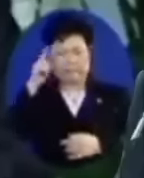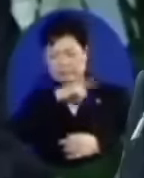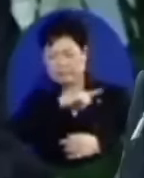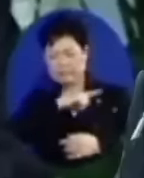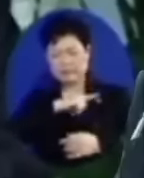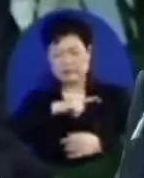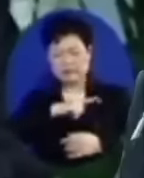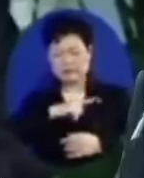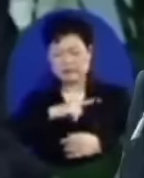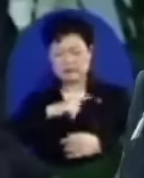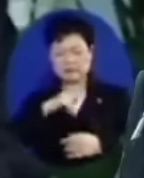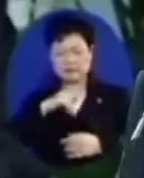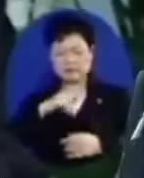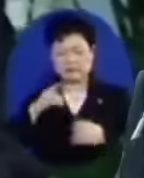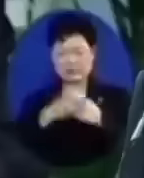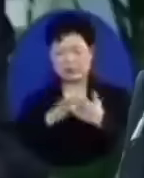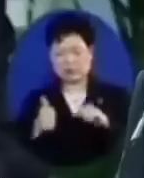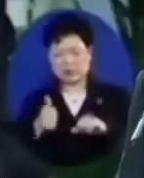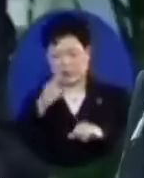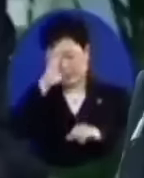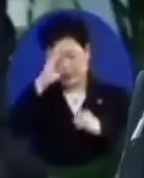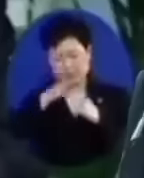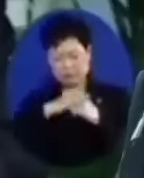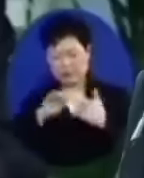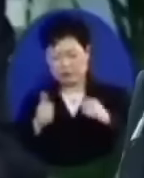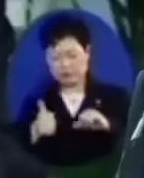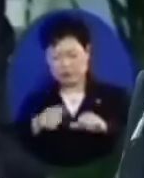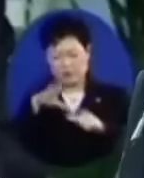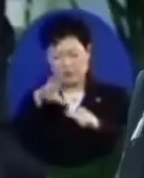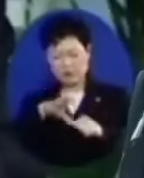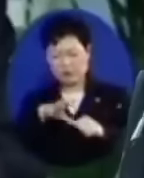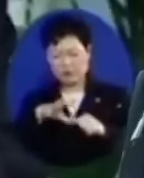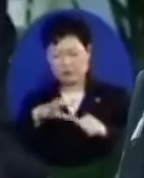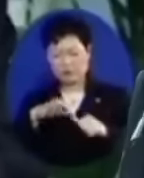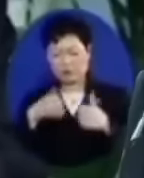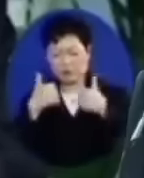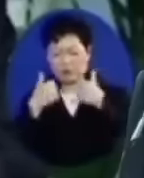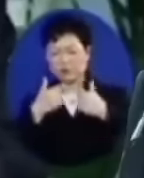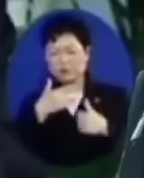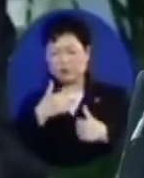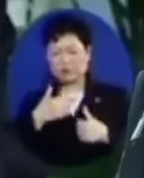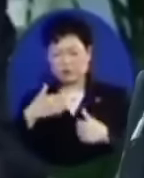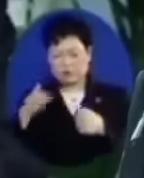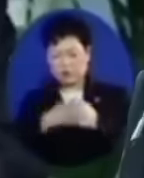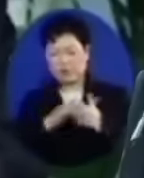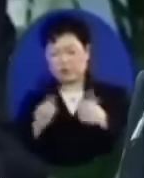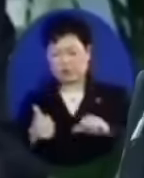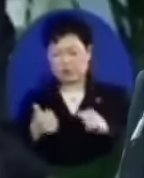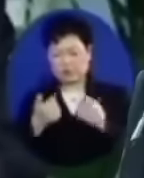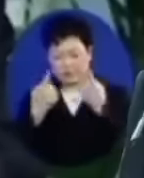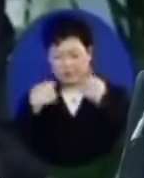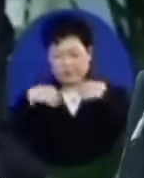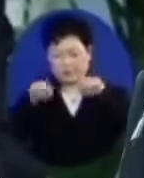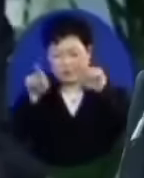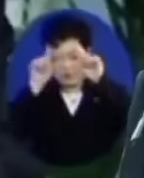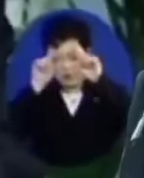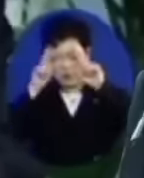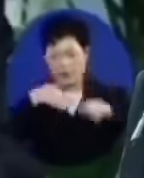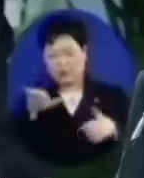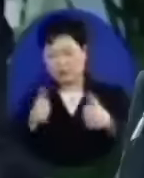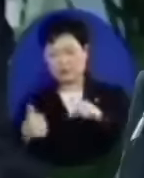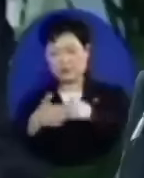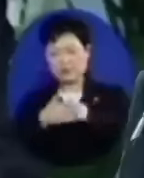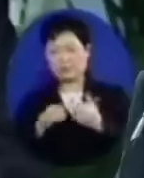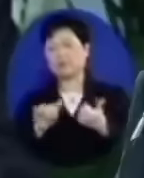때문에 죽었지요. 우리 병 때문에 죽었지요. 우리 저주 때문에 죽었지요. 우리의 지옥 가는 죽음 때문에